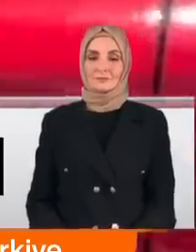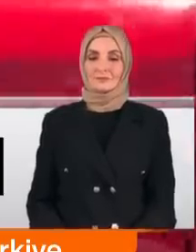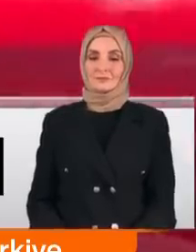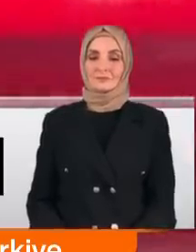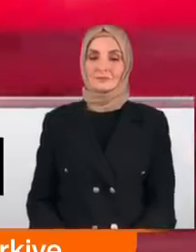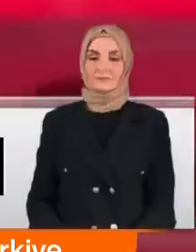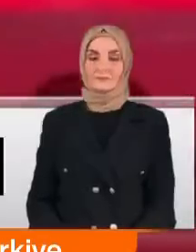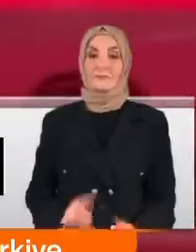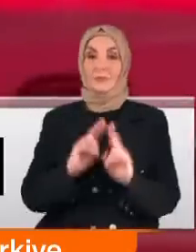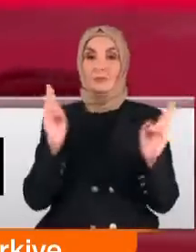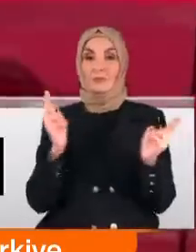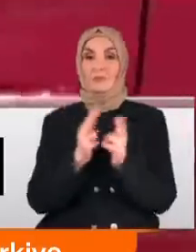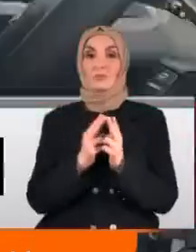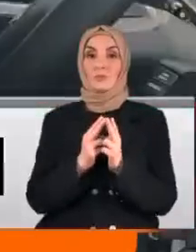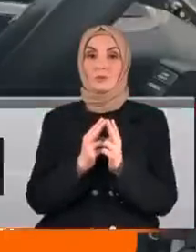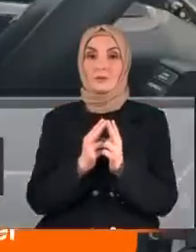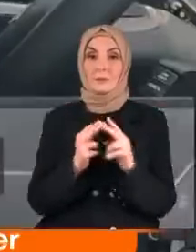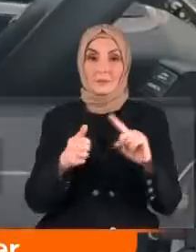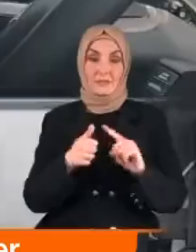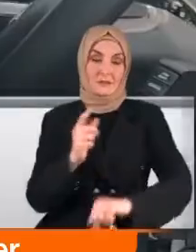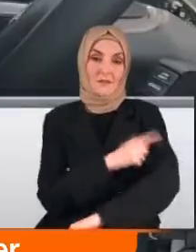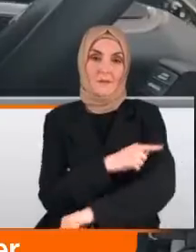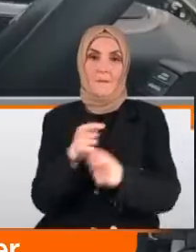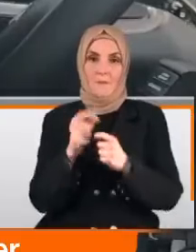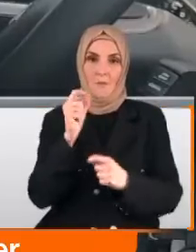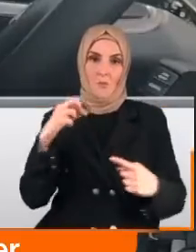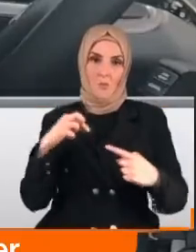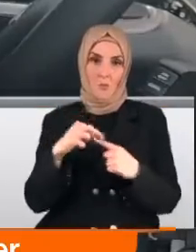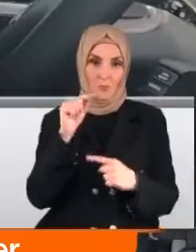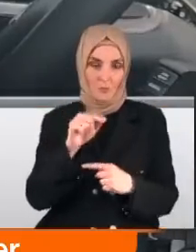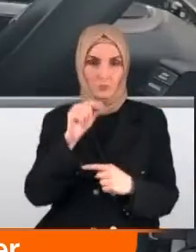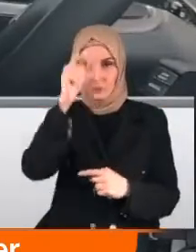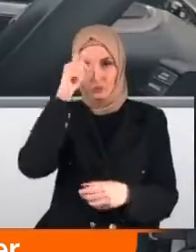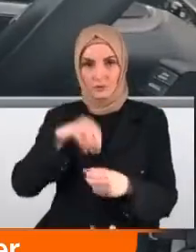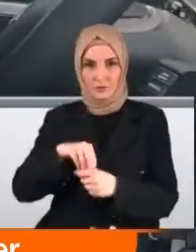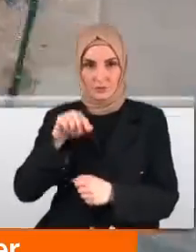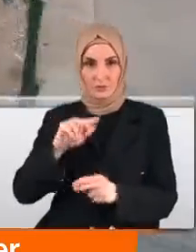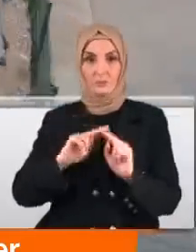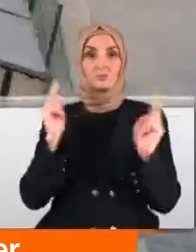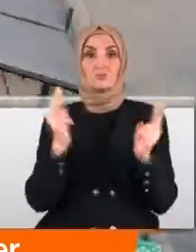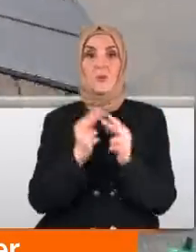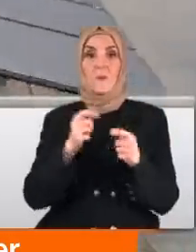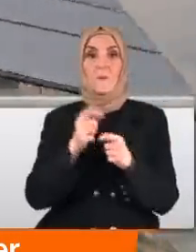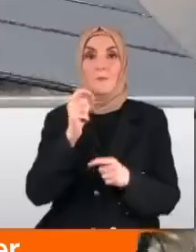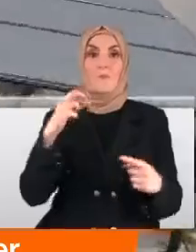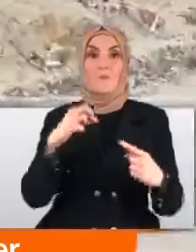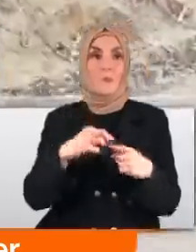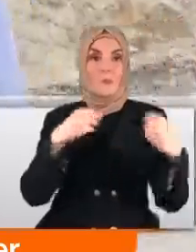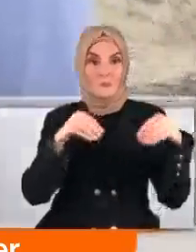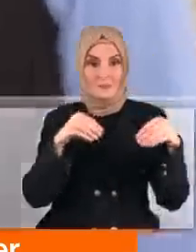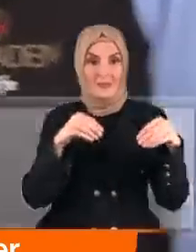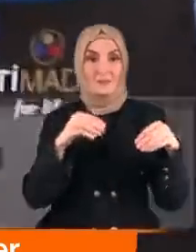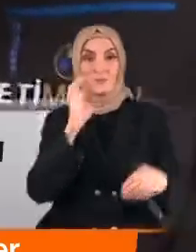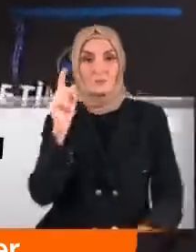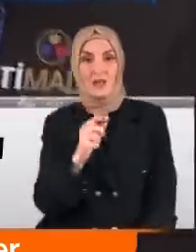Tamam. Dünyanın en kaliteli boru Türkiye'de. Dünya bor pazarının da %62'si bizde. Dolayısıyla pazar lideriz.